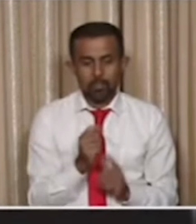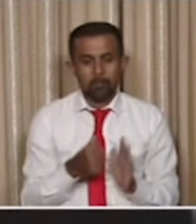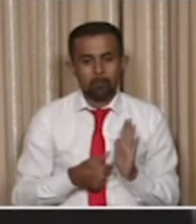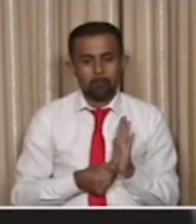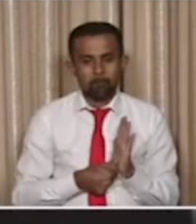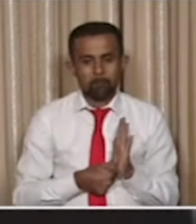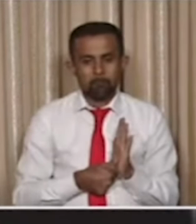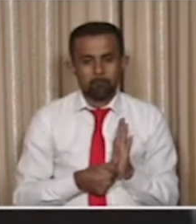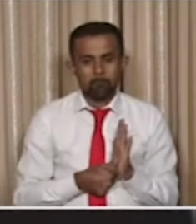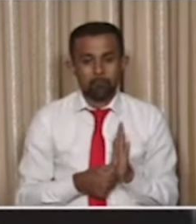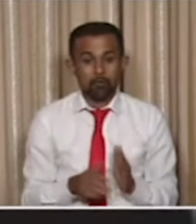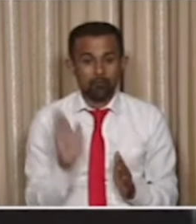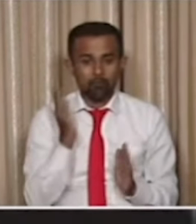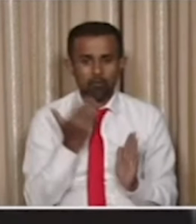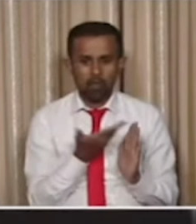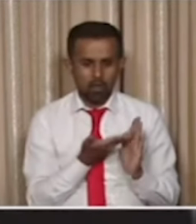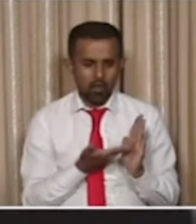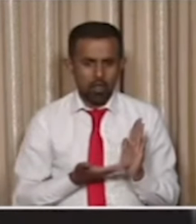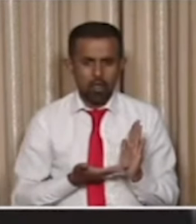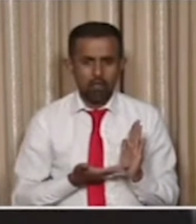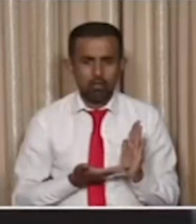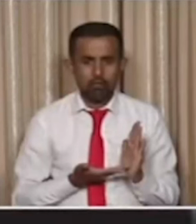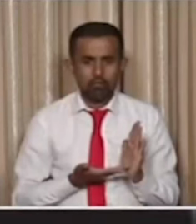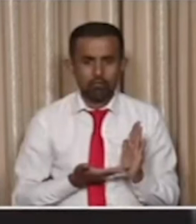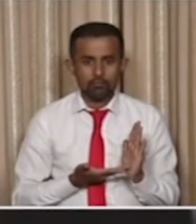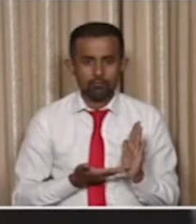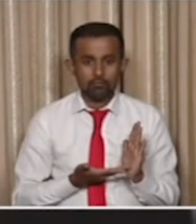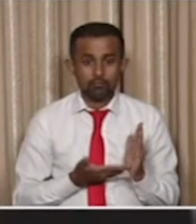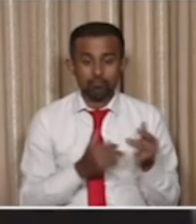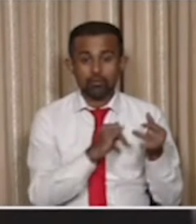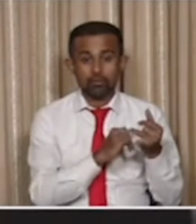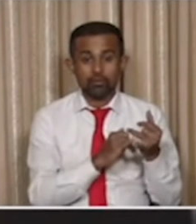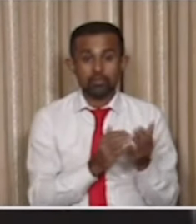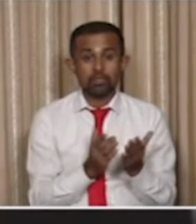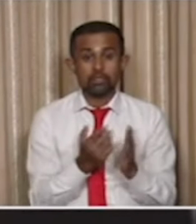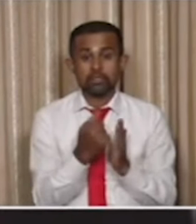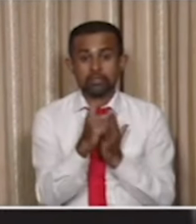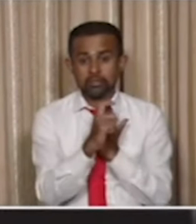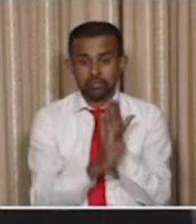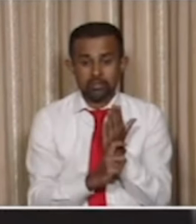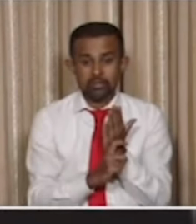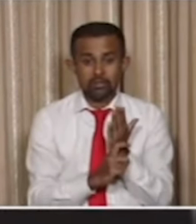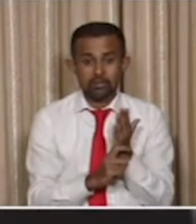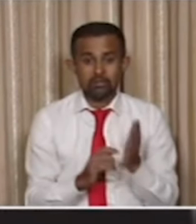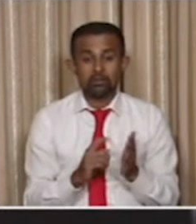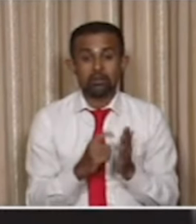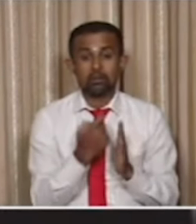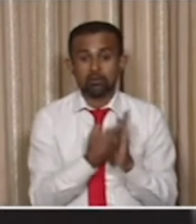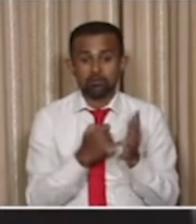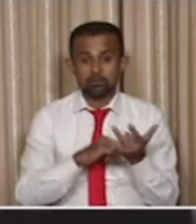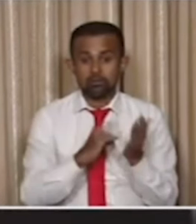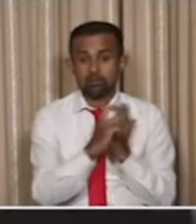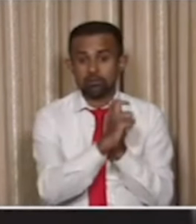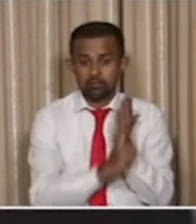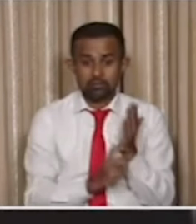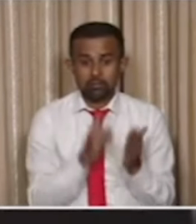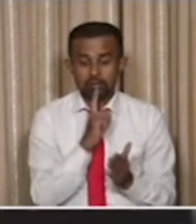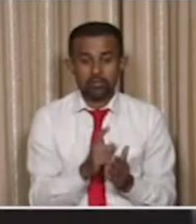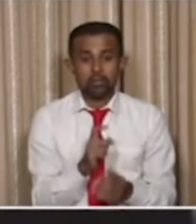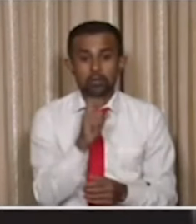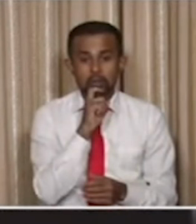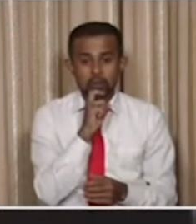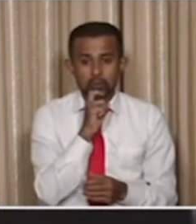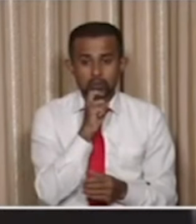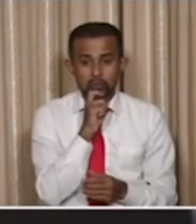පනතේ විශේෂයෙන්ම සබ්ජුඩිසී රීතිය පිළිබඳ කතා කරනවා. සබ්ජුඩිසී රීතියෙන් කියන්නේ